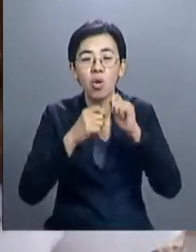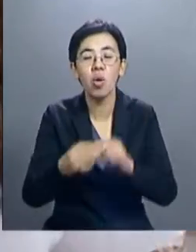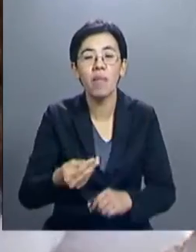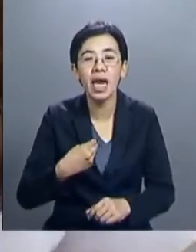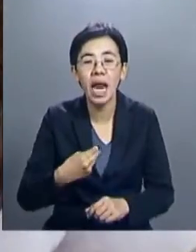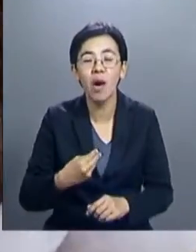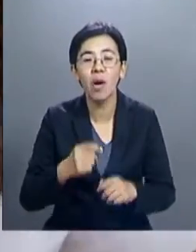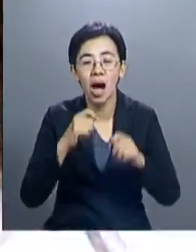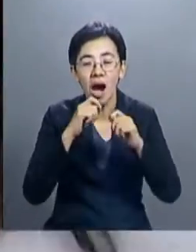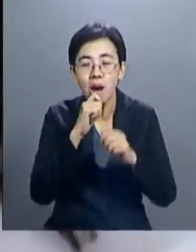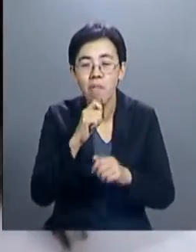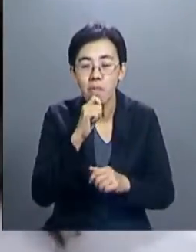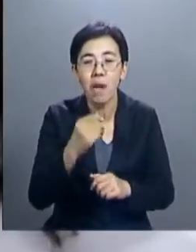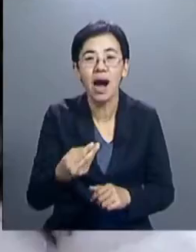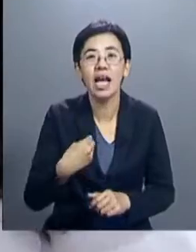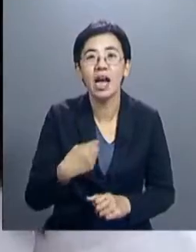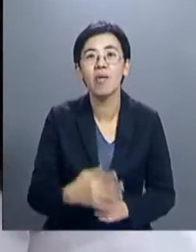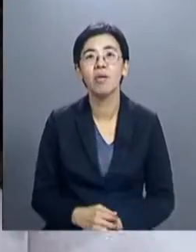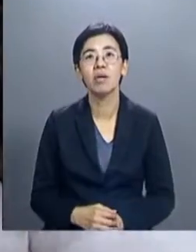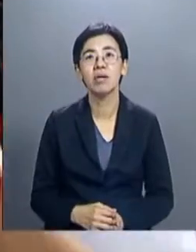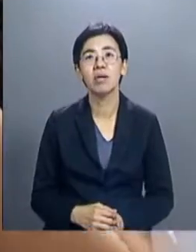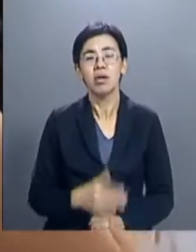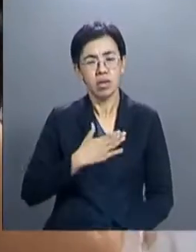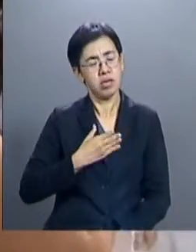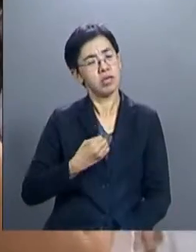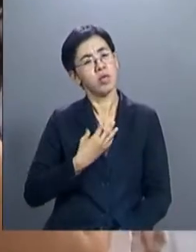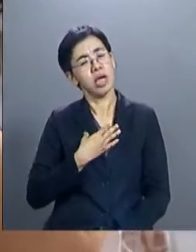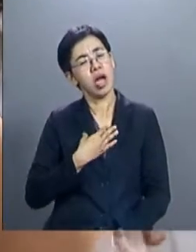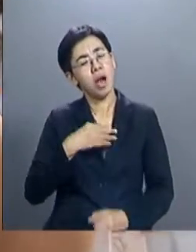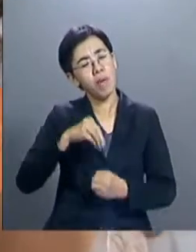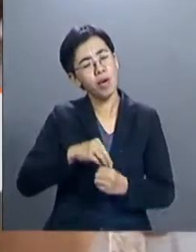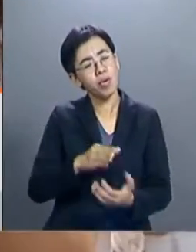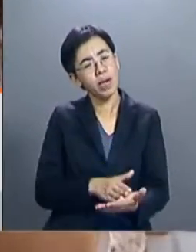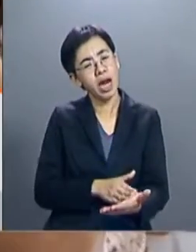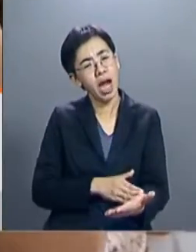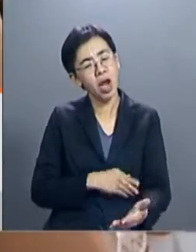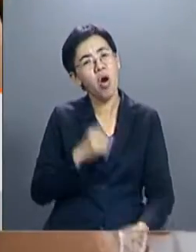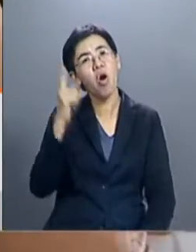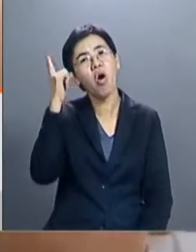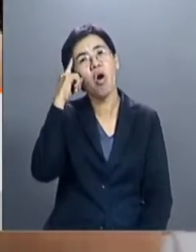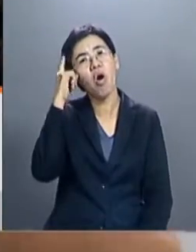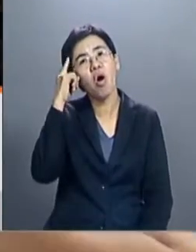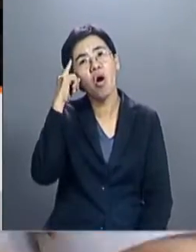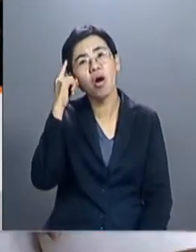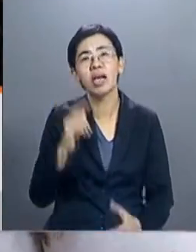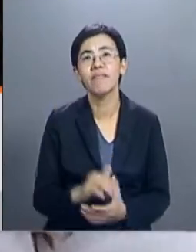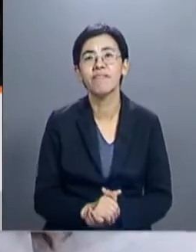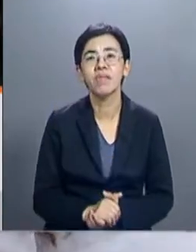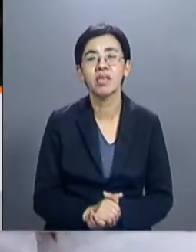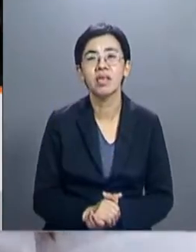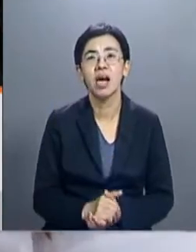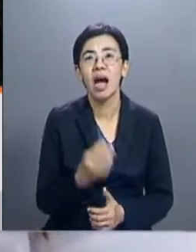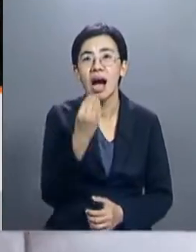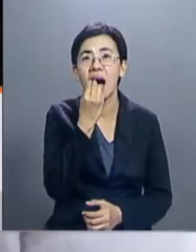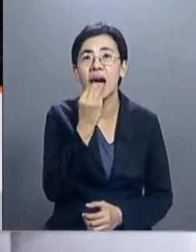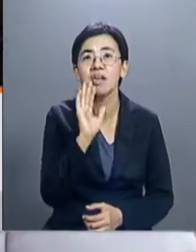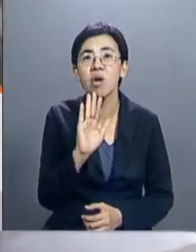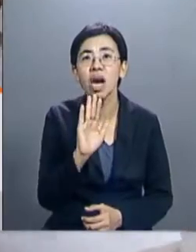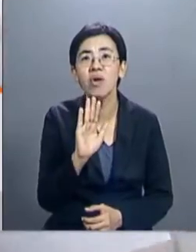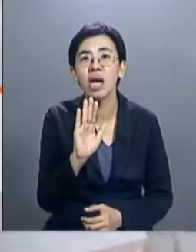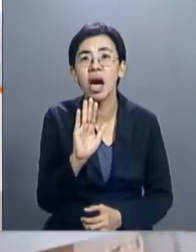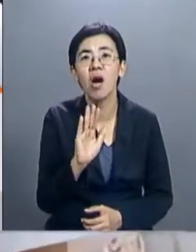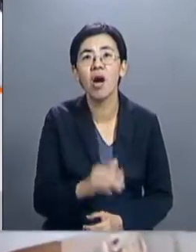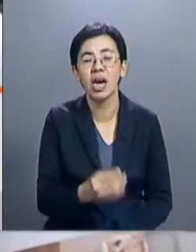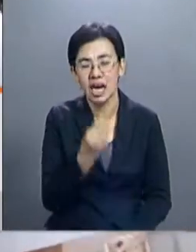รั่งให้เราแทนอะไรอย่างเง ี้ ย ครั้งหนูก็เกิดความช็อกเหมือนกันแต่พออยู่ไปนานๆปุ๊บคนเพราะมันคือประโยชน์นะคุณพี่เพราะว่าอาหารเขาอย่างเงี้ยค่อนข้างมีกลิ่นค่อนข้างติด